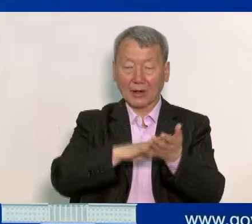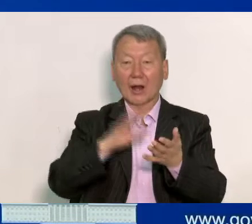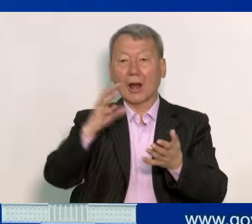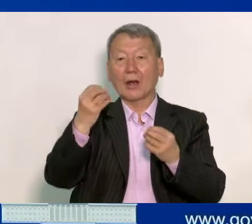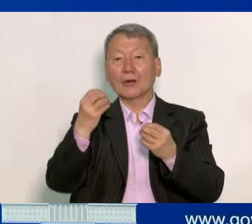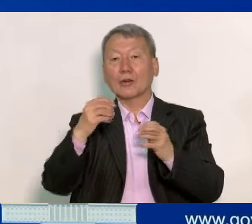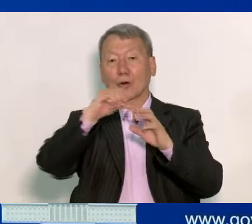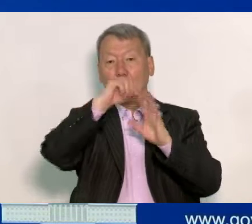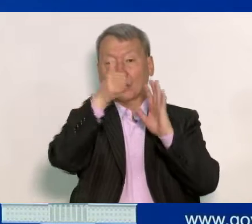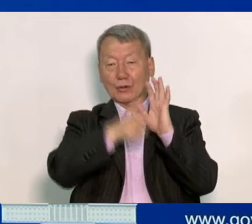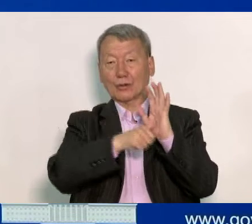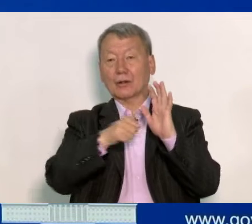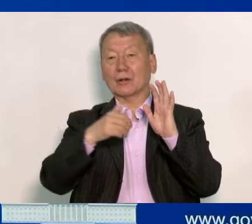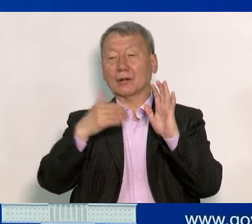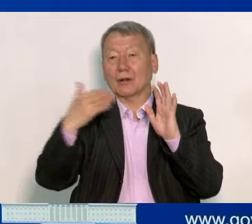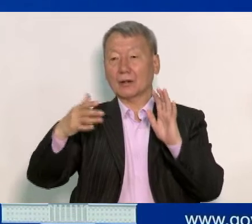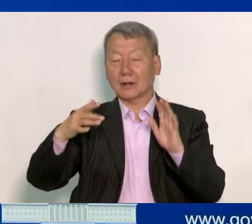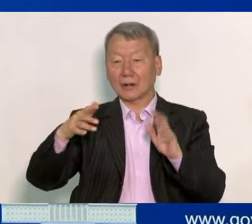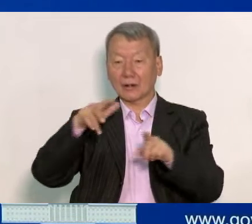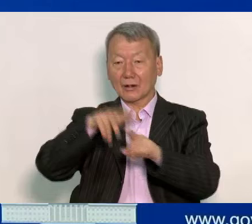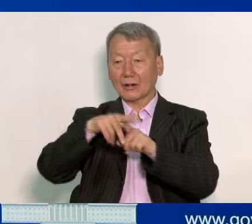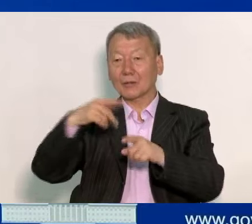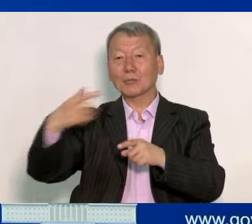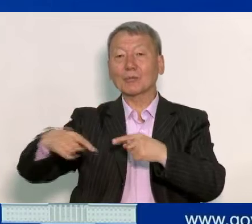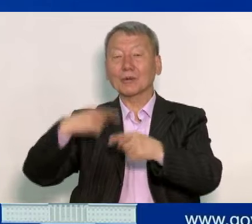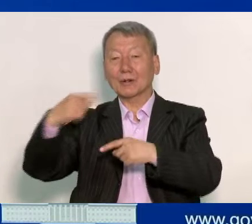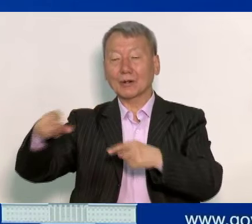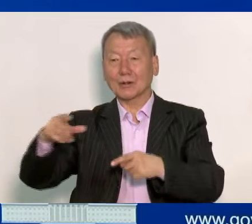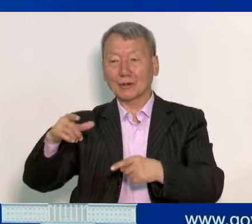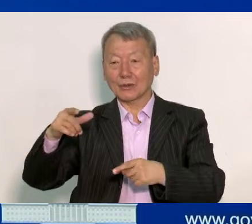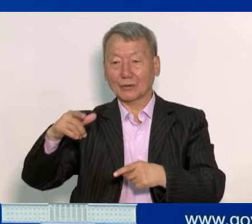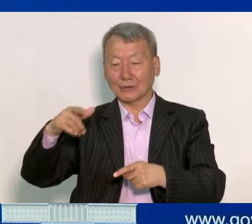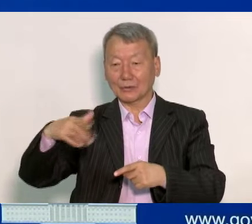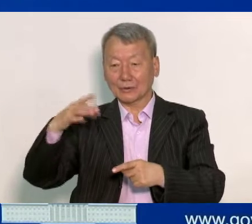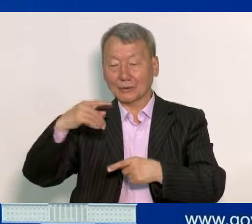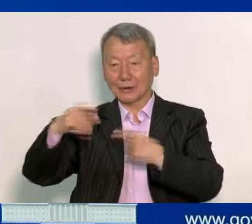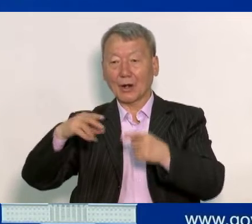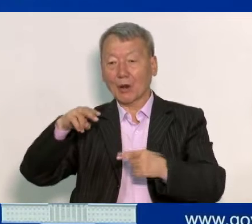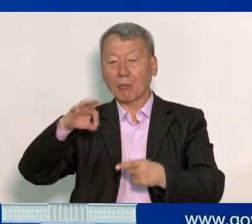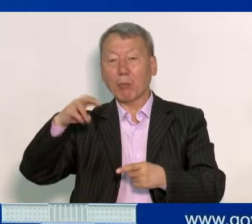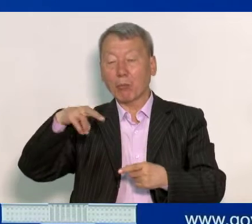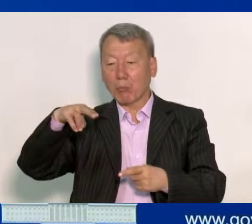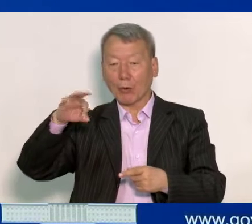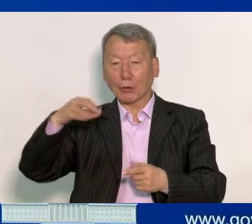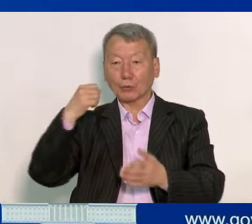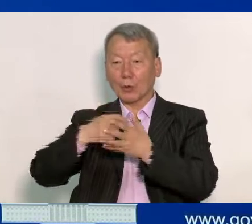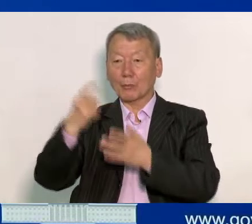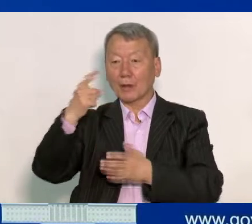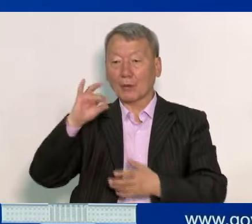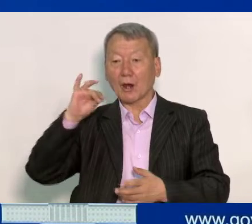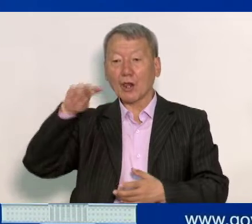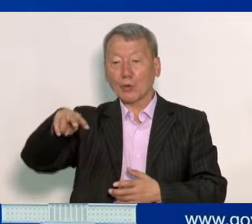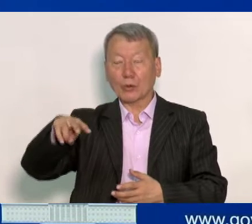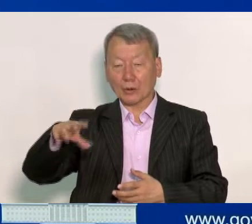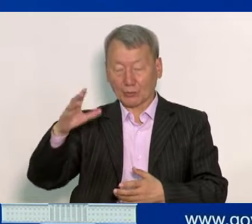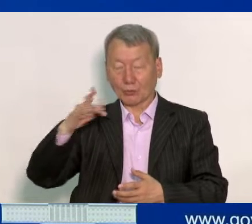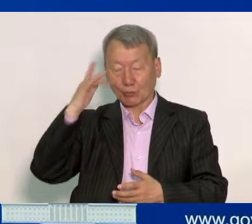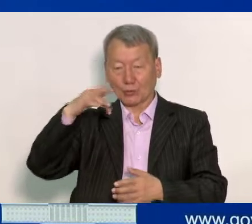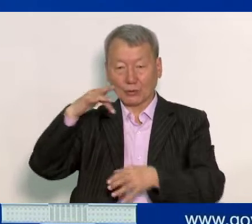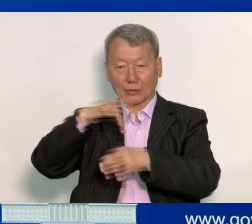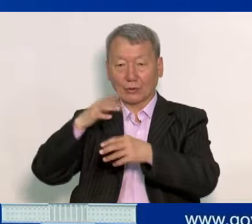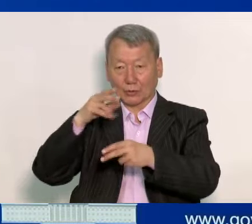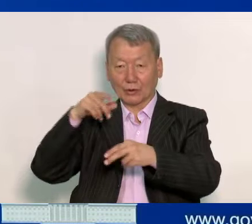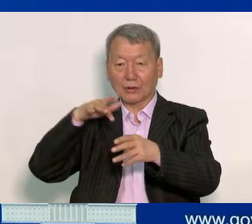16 тукум жылкы чарбада, асыл тукум чарбада биз ушул 1-июлга чейин толугу менен ошону бүтөлү деп атабыз.